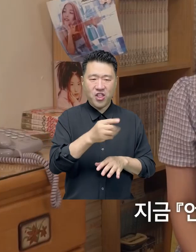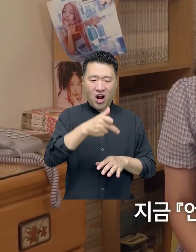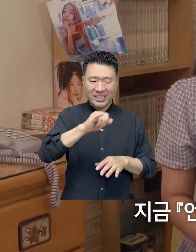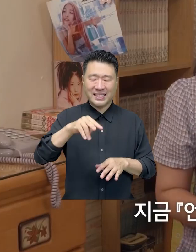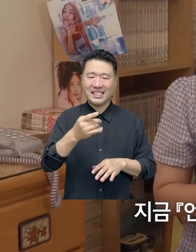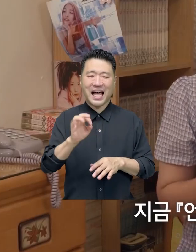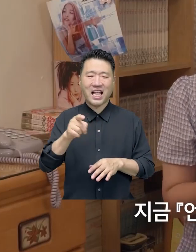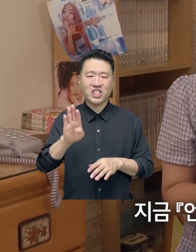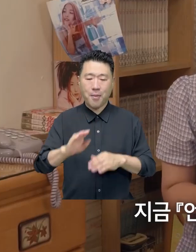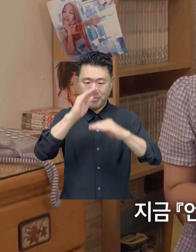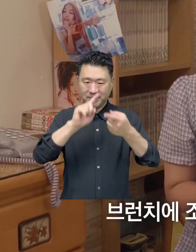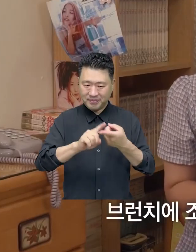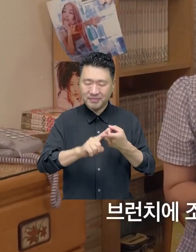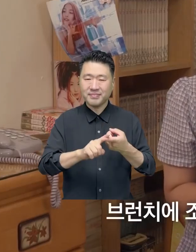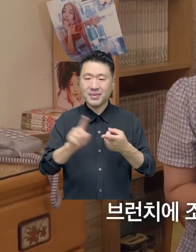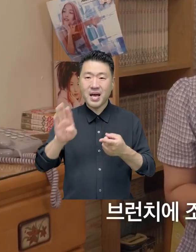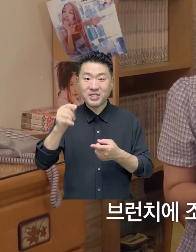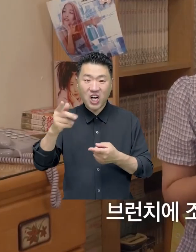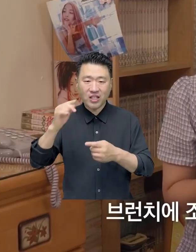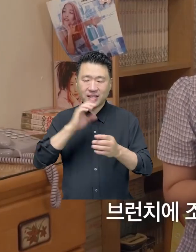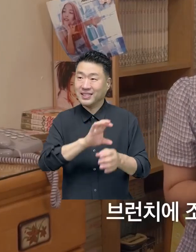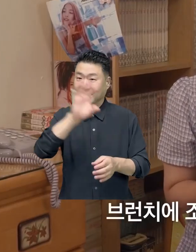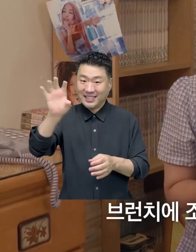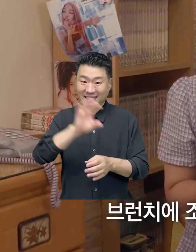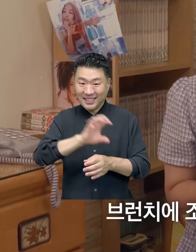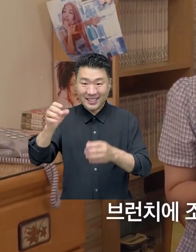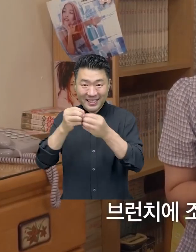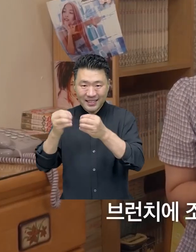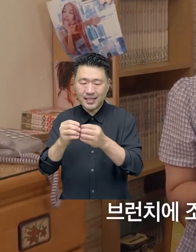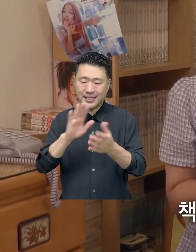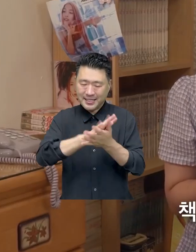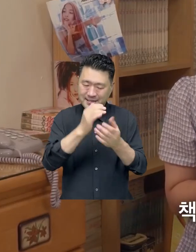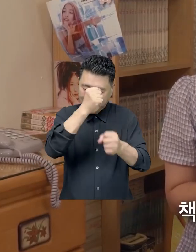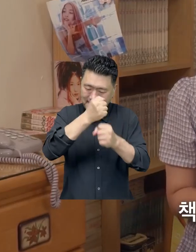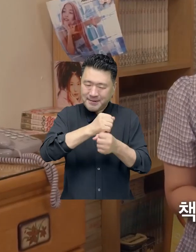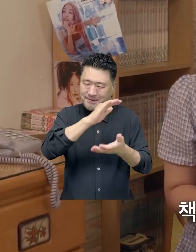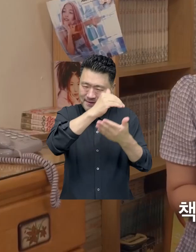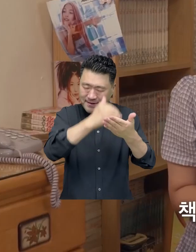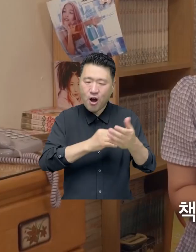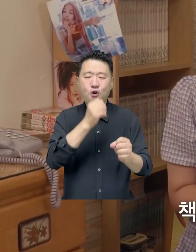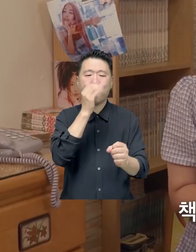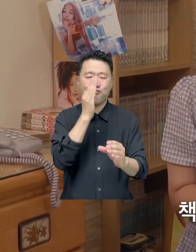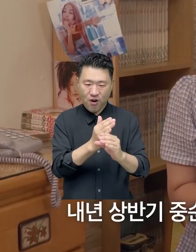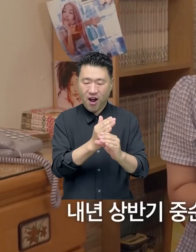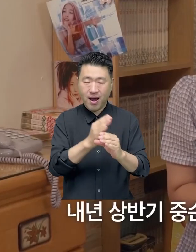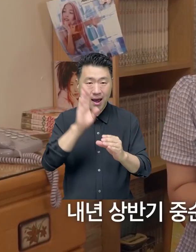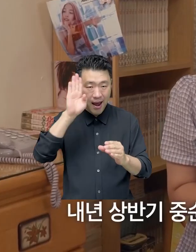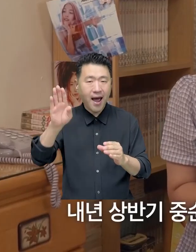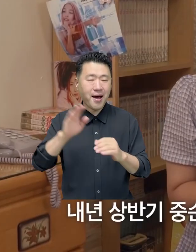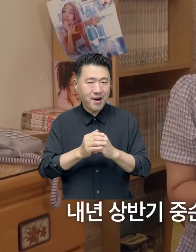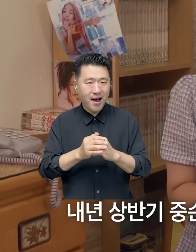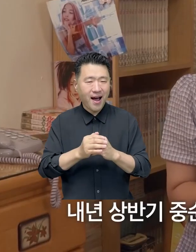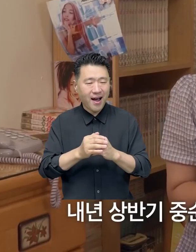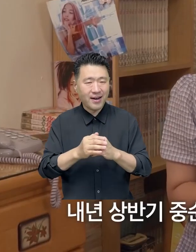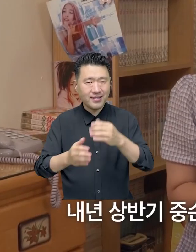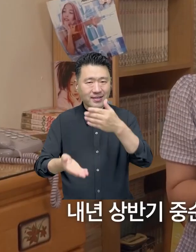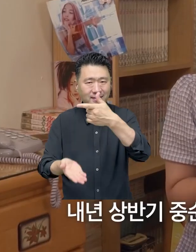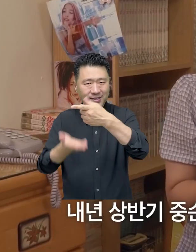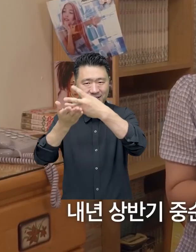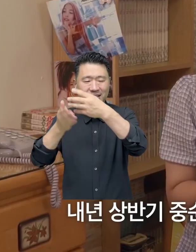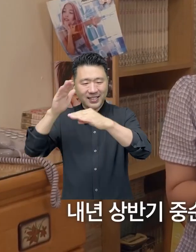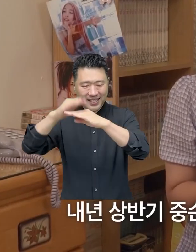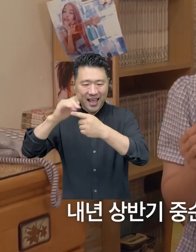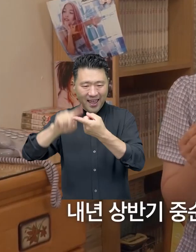지금 언럭키 스타트업이라고 브런치에 조금 연재가 돼 있는 글을 책으로 엮고 있어요. 그래서 내년